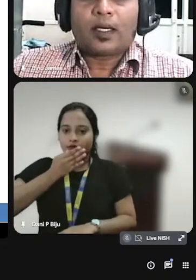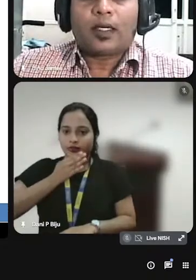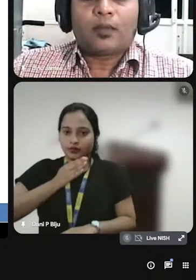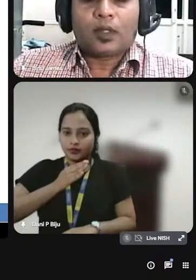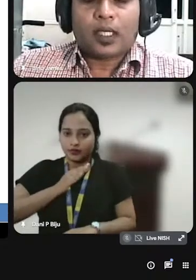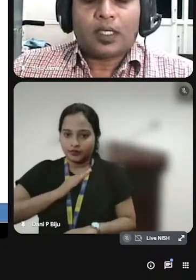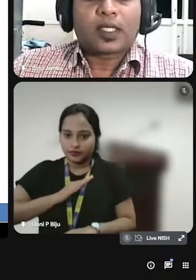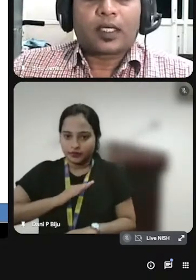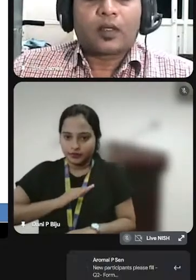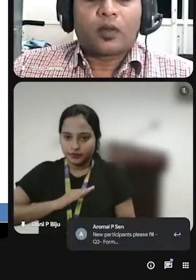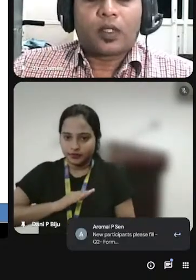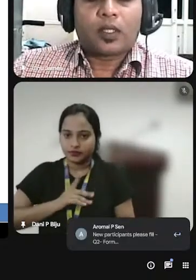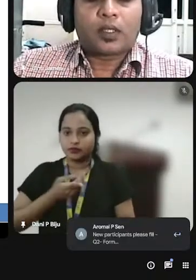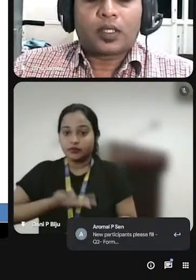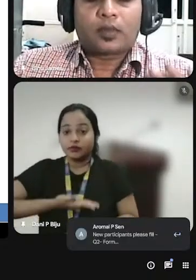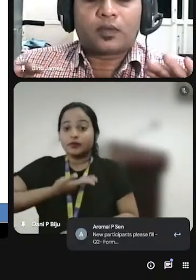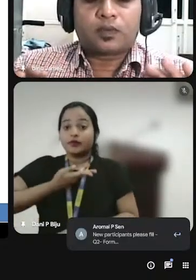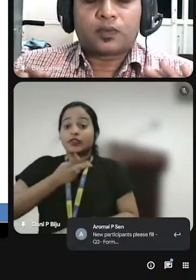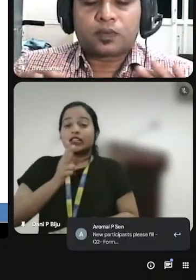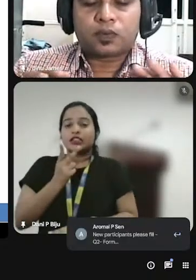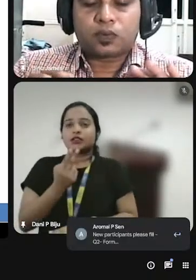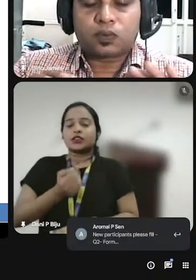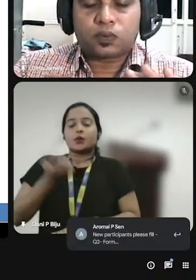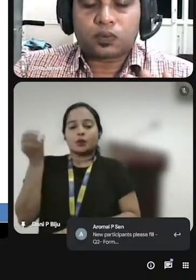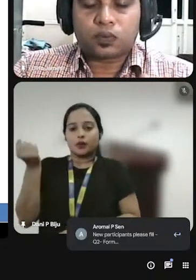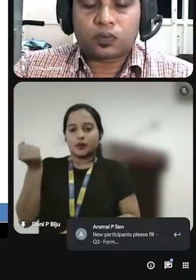ഉള്ളിലേക്ക് എടുക്കുകയും ഒരു 2 സെക്കൻഡ് ഹോൾഡ് ചെയ്തതിനു ശേഷം